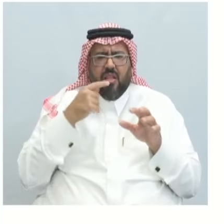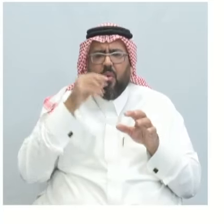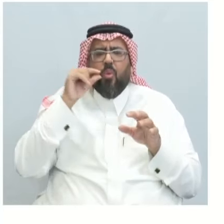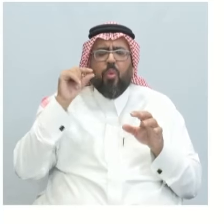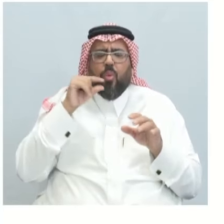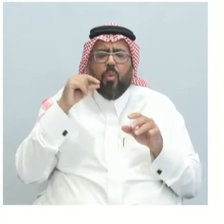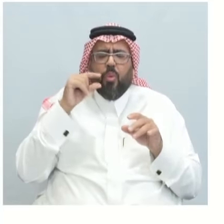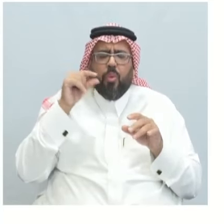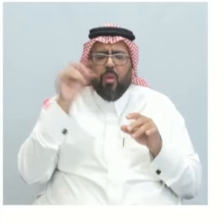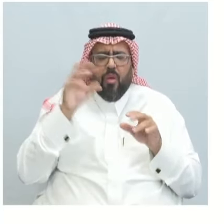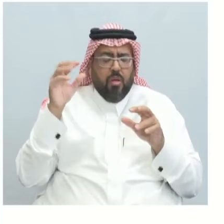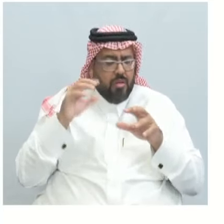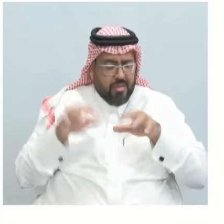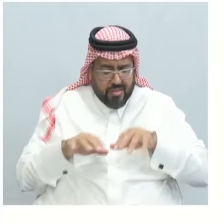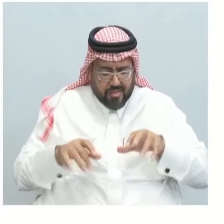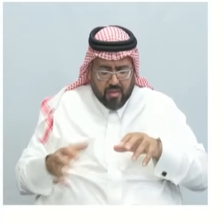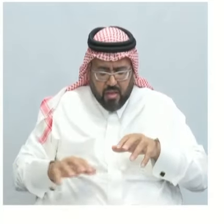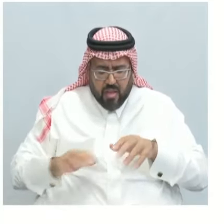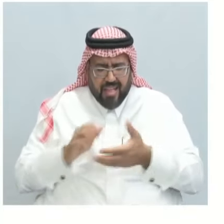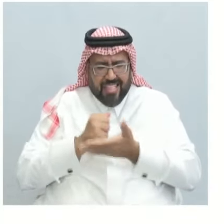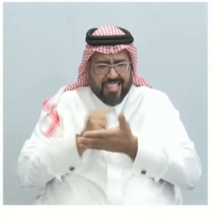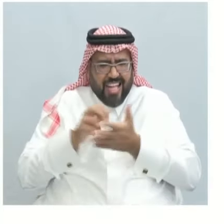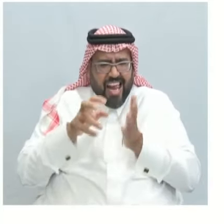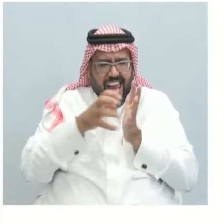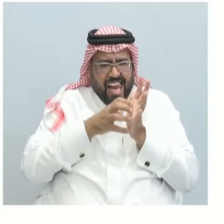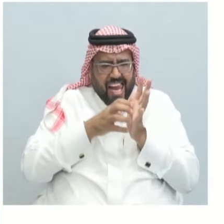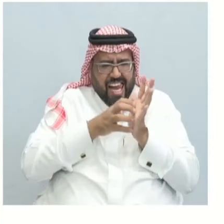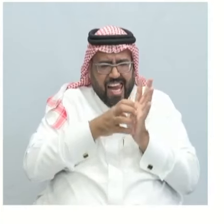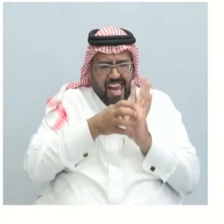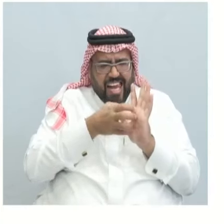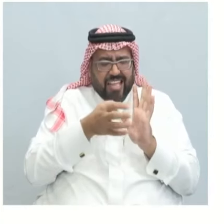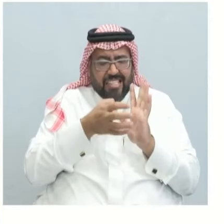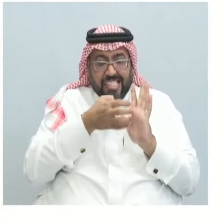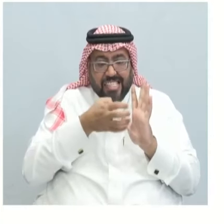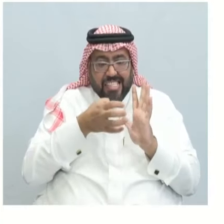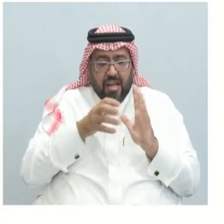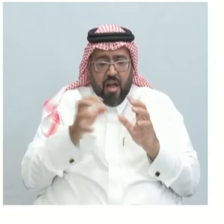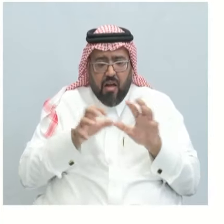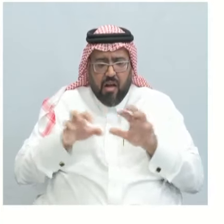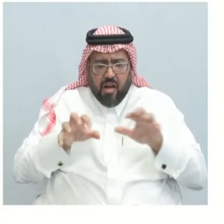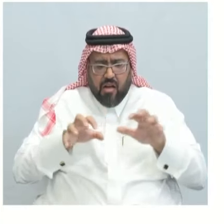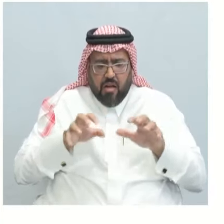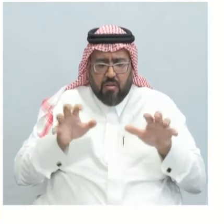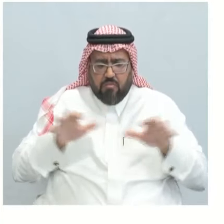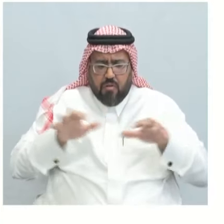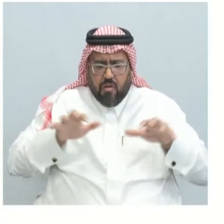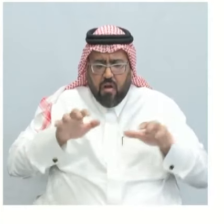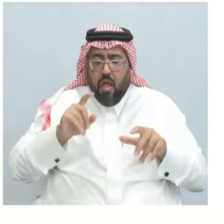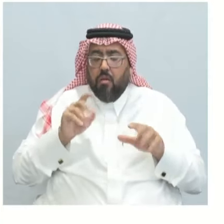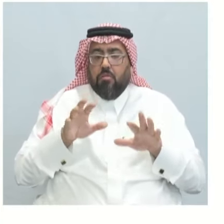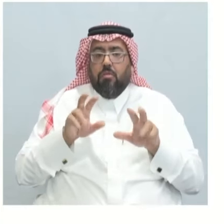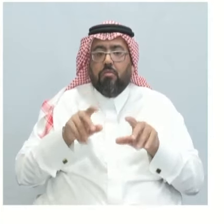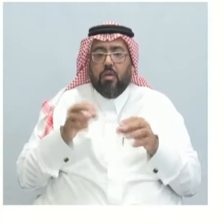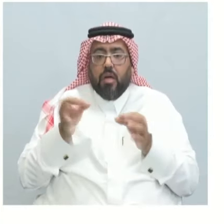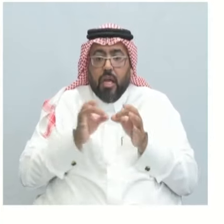الاحتكاك من محرك الاقراص الثابته فهذا يعني ان محرك الاقراص الثابت على وشك ان